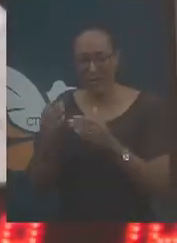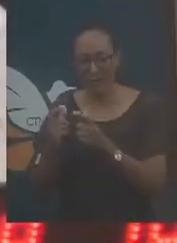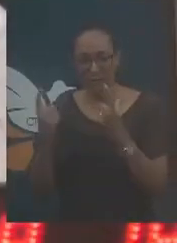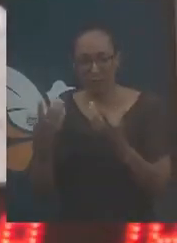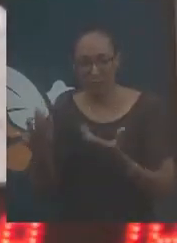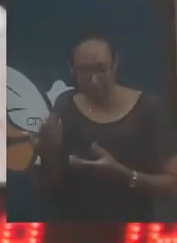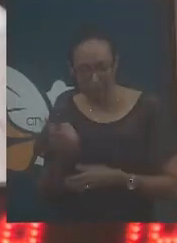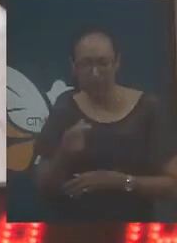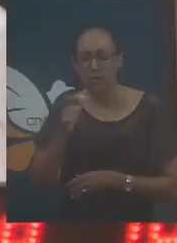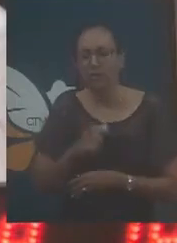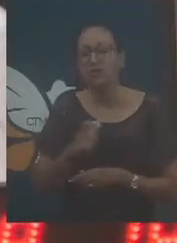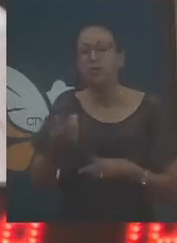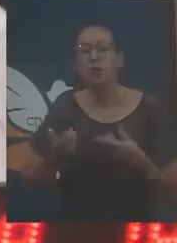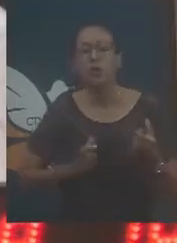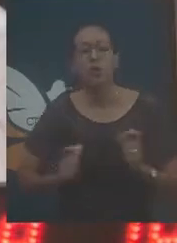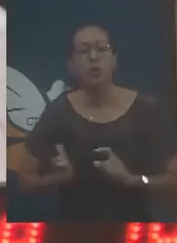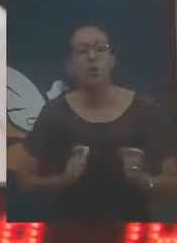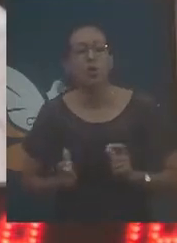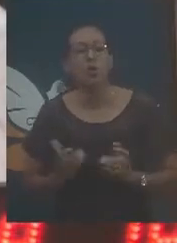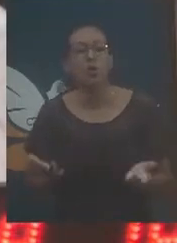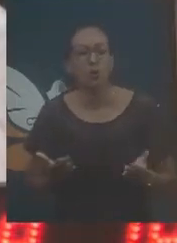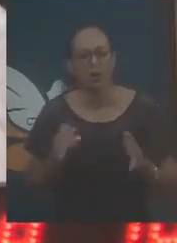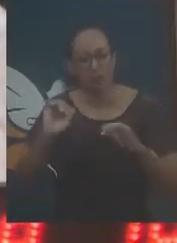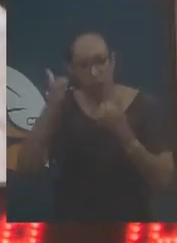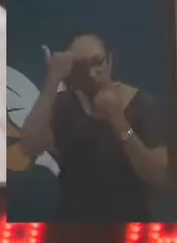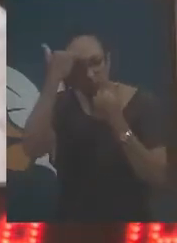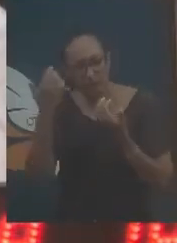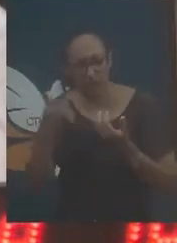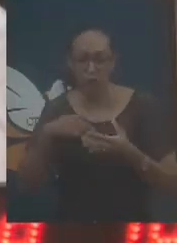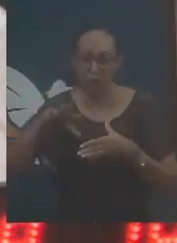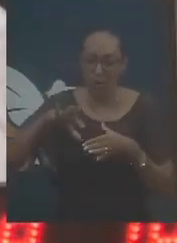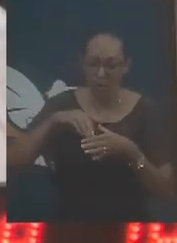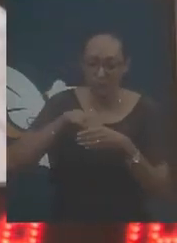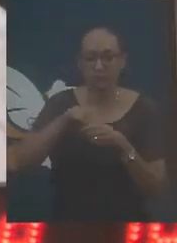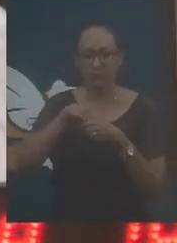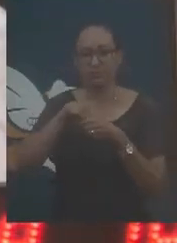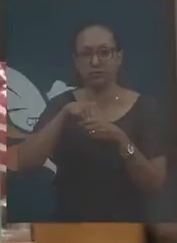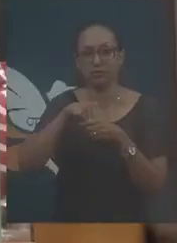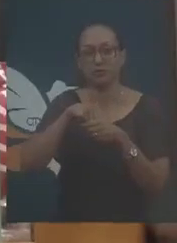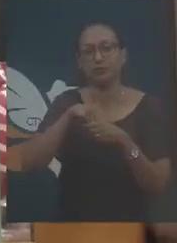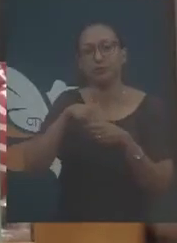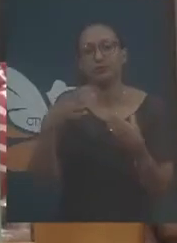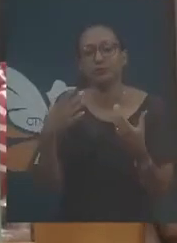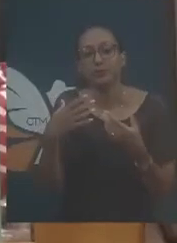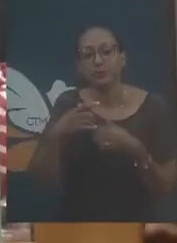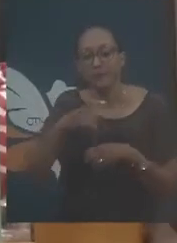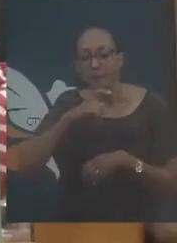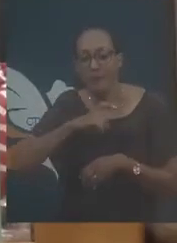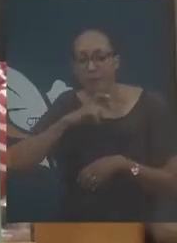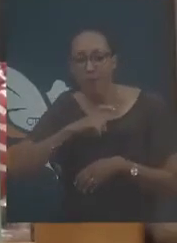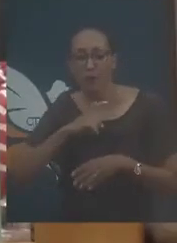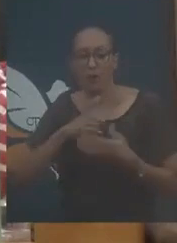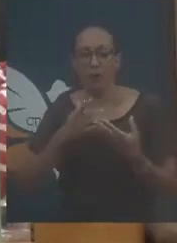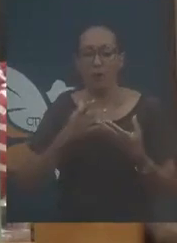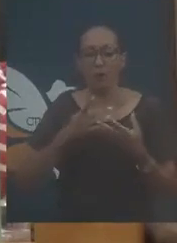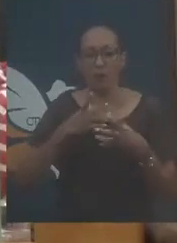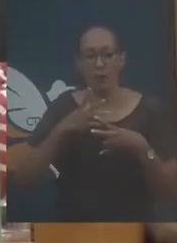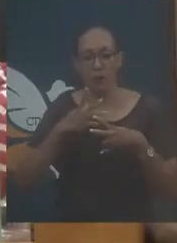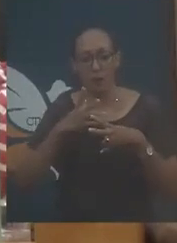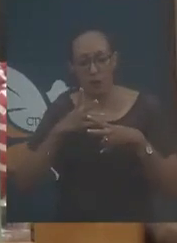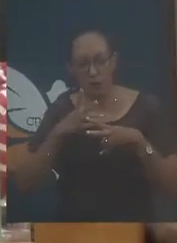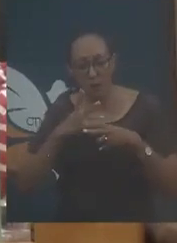regretté, je m'associe à ses regrets, qu'on n'ait pas pu encore examiner le compte administratif 2023.